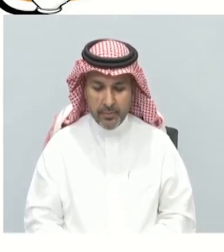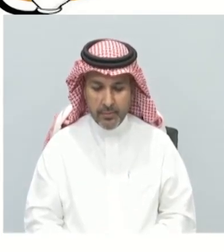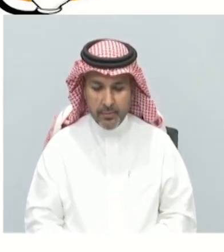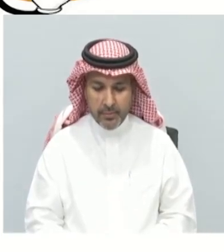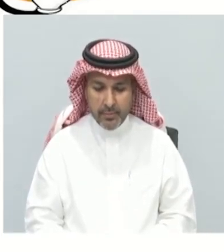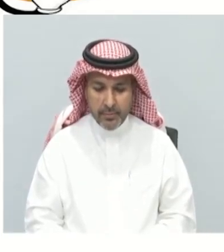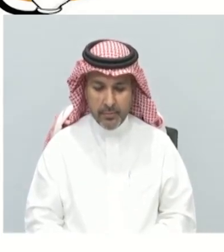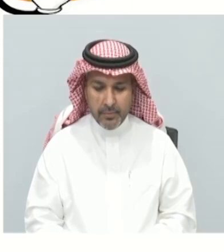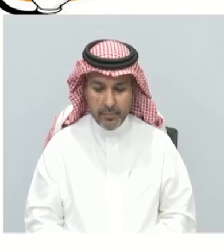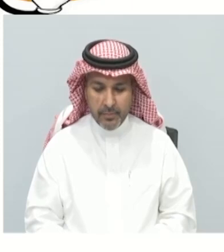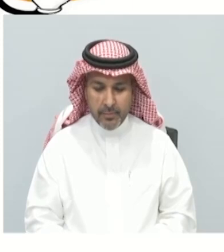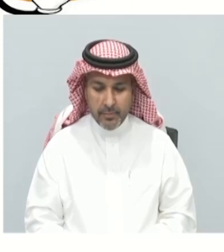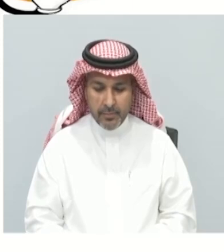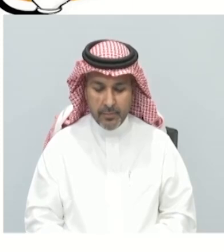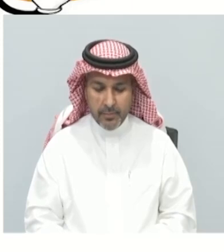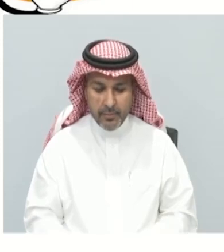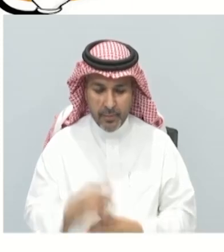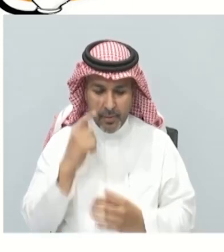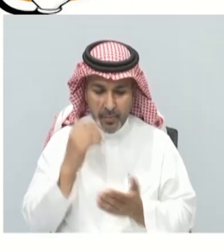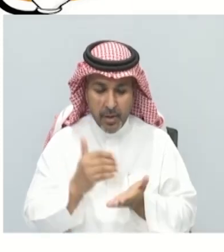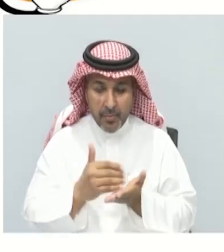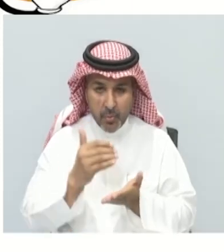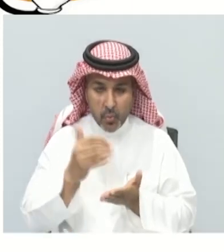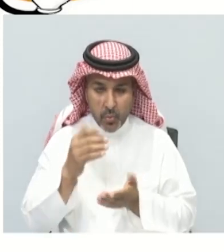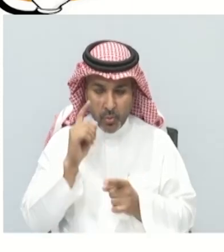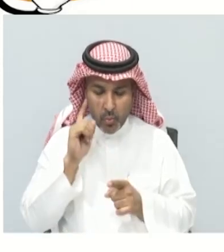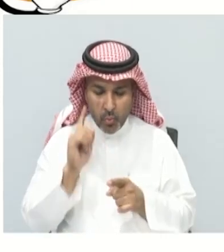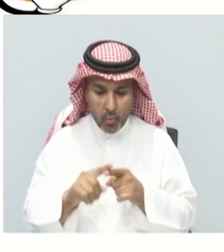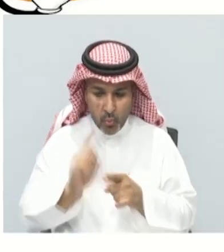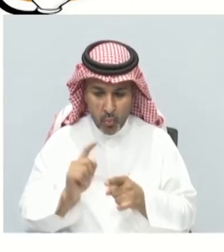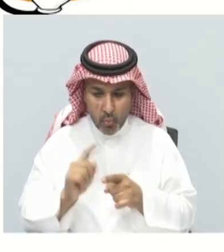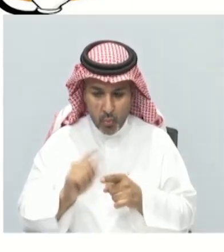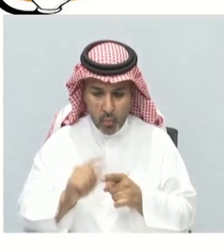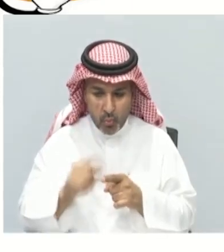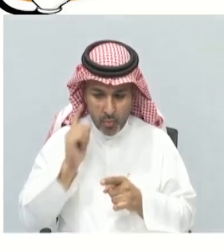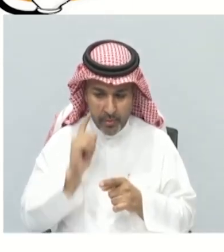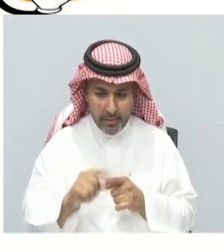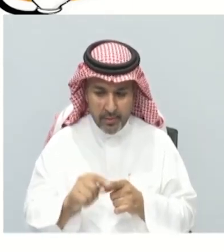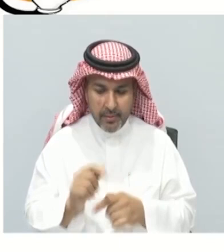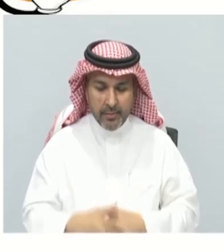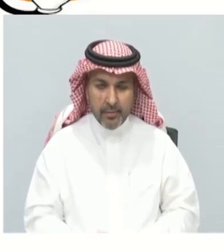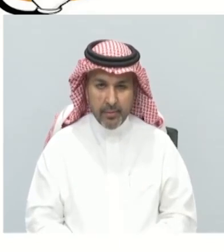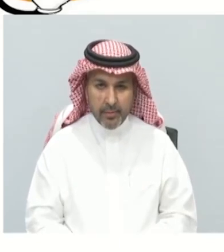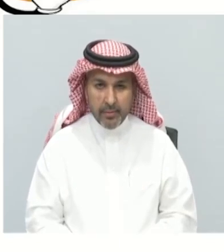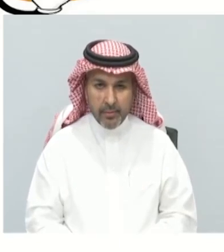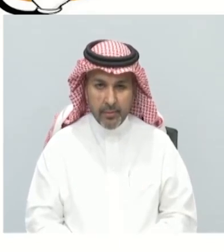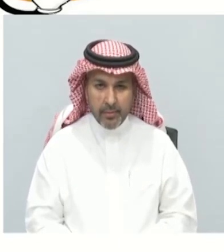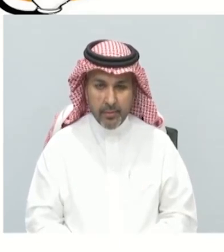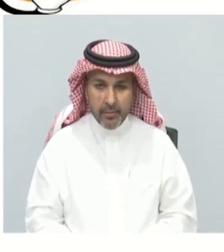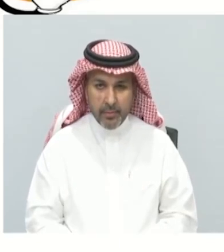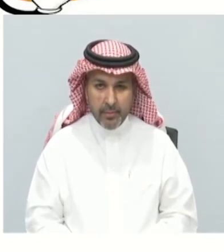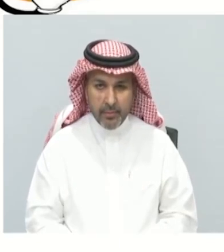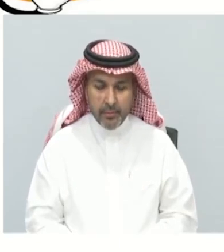او المسافه بين النقاط صغيره ثم كبرت كبرت كبرت مما يدل على ان العداء هنا ينطلق وسرعته